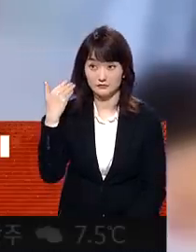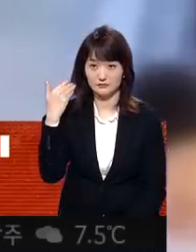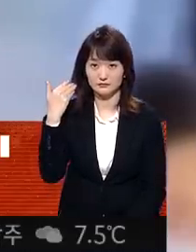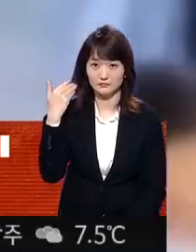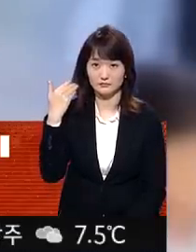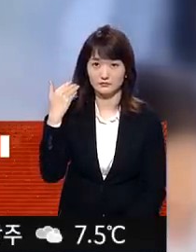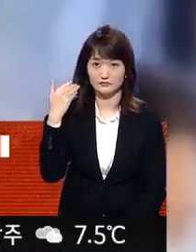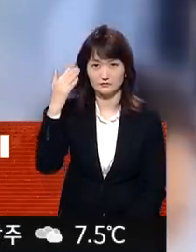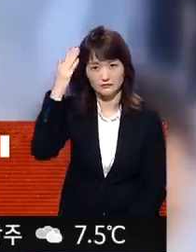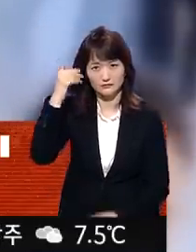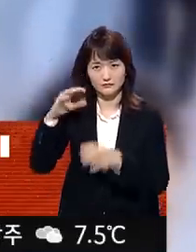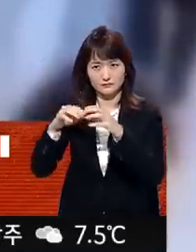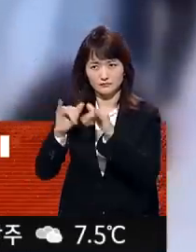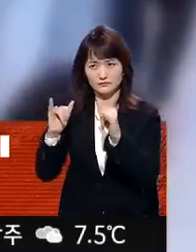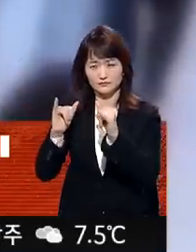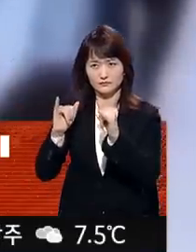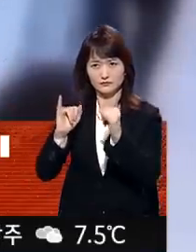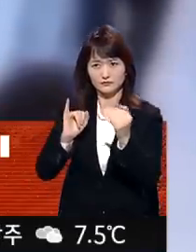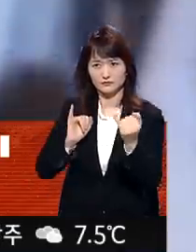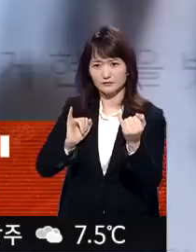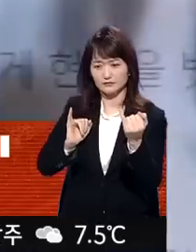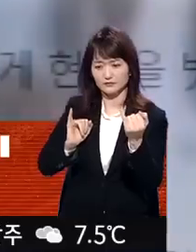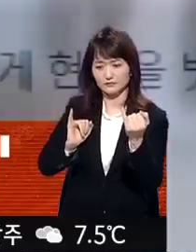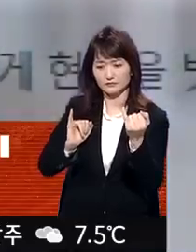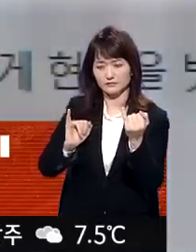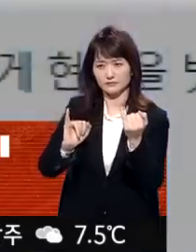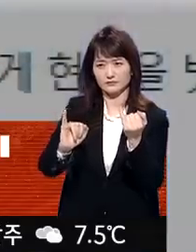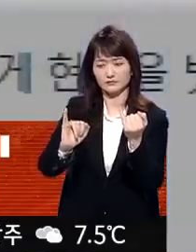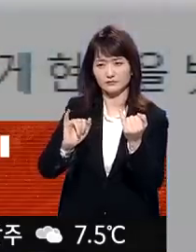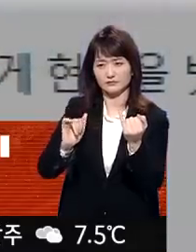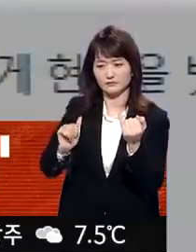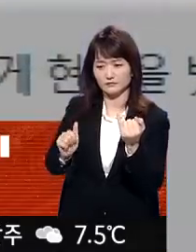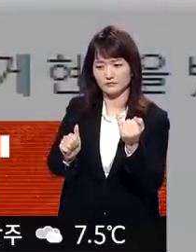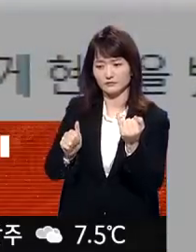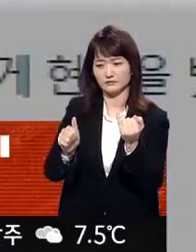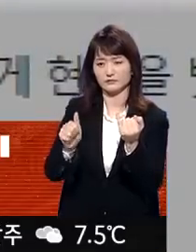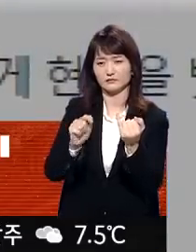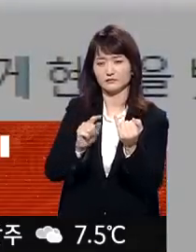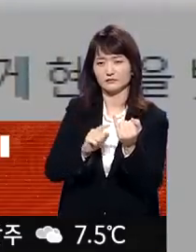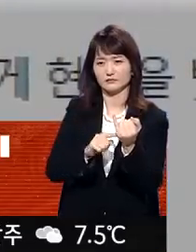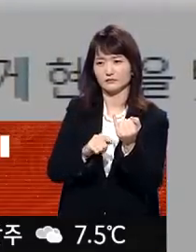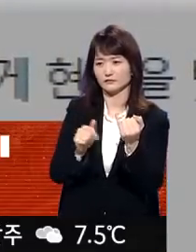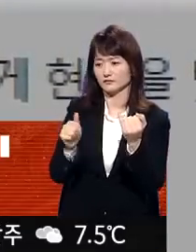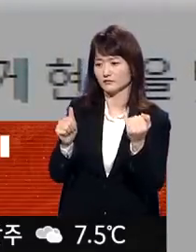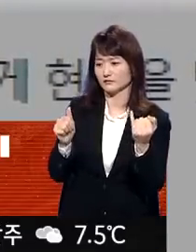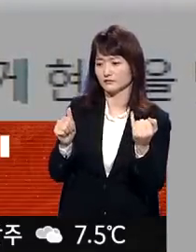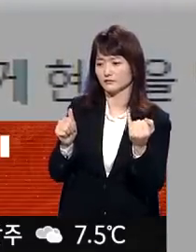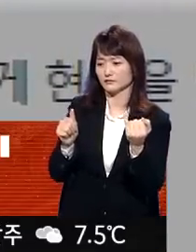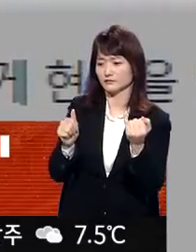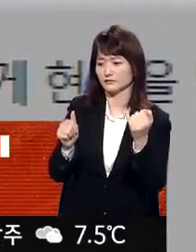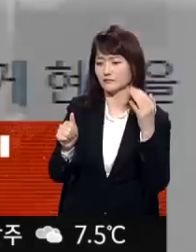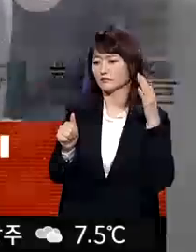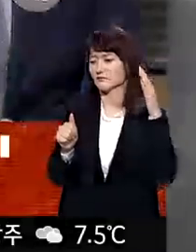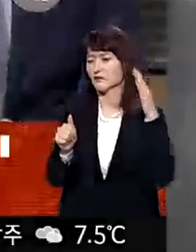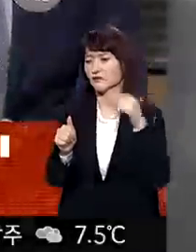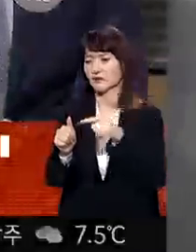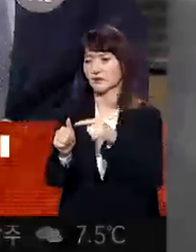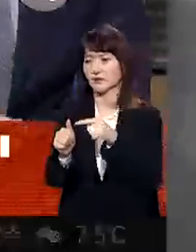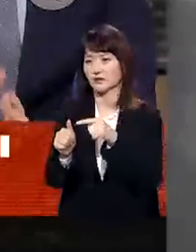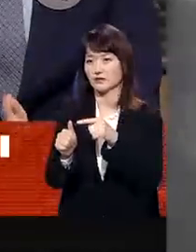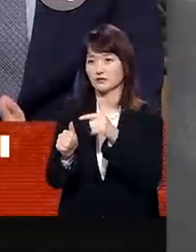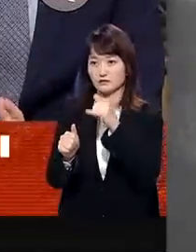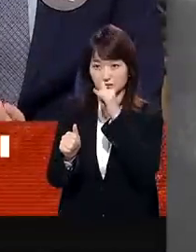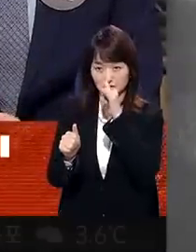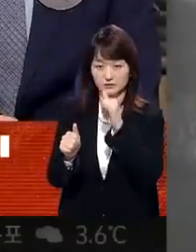한 대한민국 국민이 지나가는데 이 사람에게 폭행을 하려는 의도인 듯이 손을 번쩍 드는 모습이 이렇게 잡혀